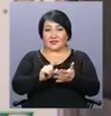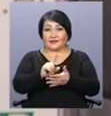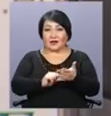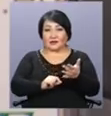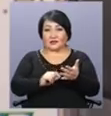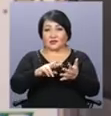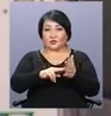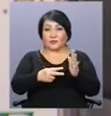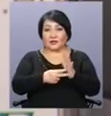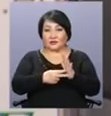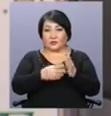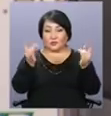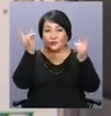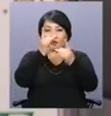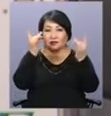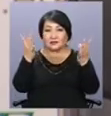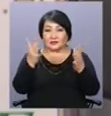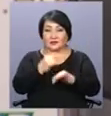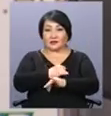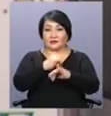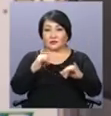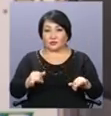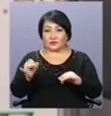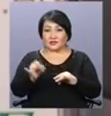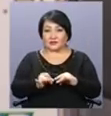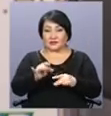зейнетақы жоспарлау мәдениетін арттыру, және де